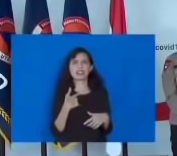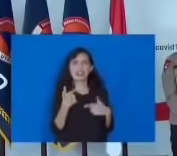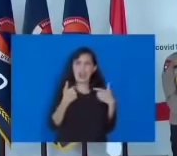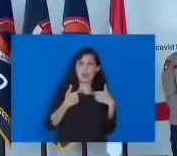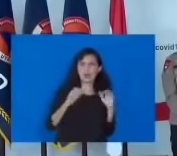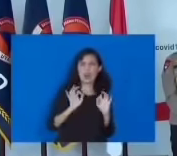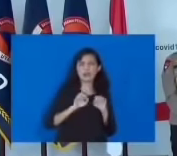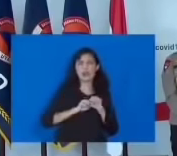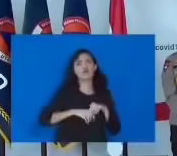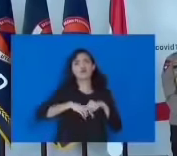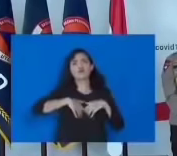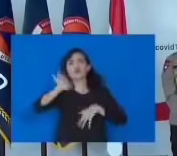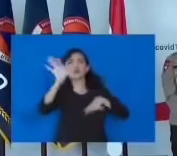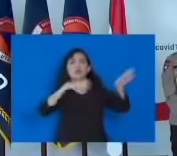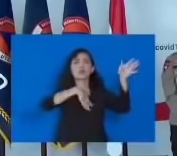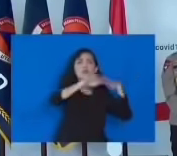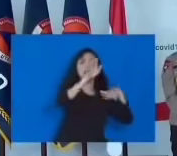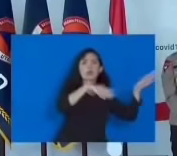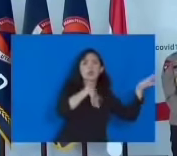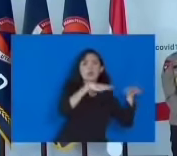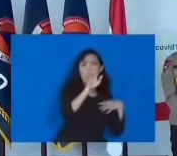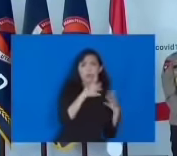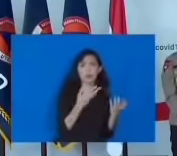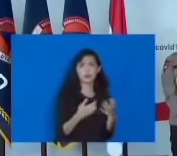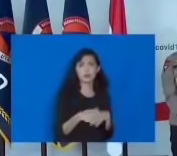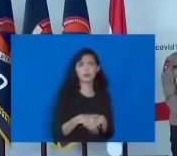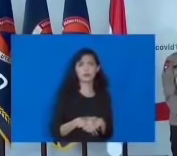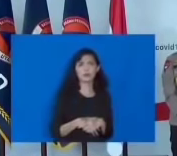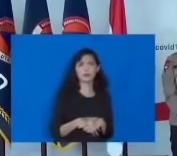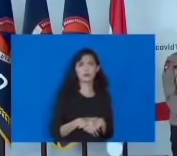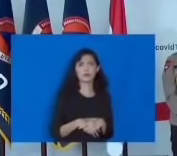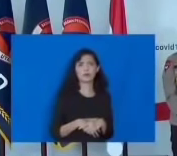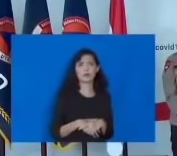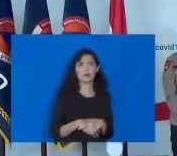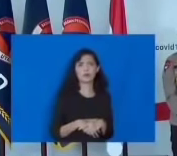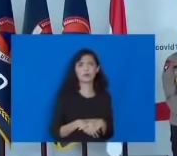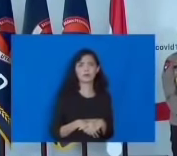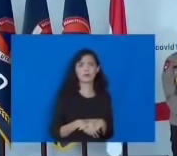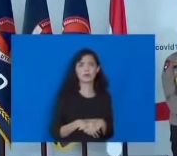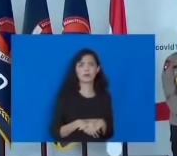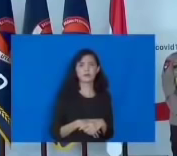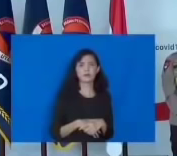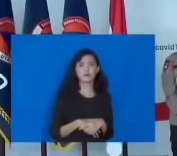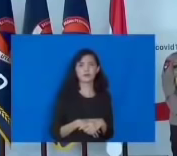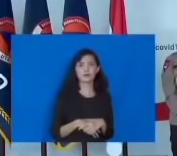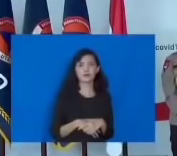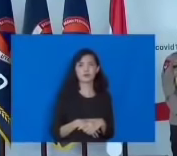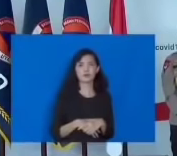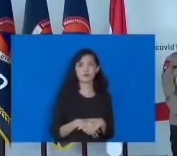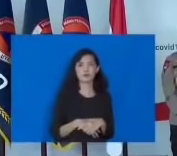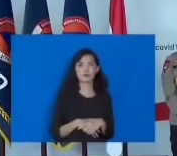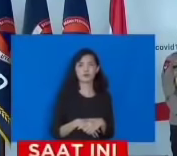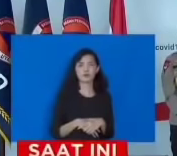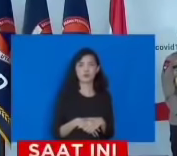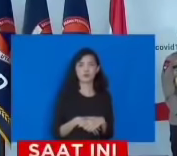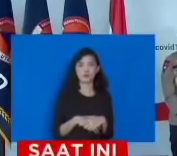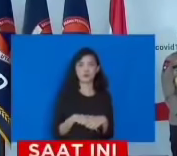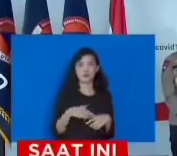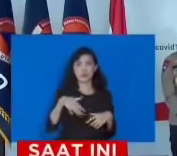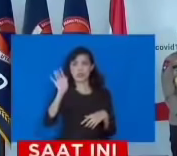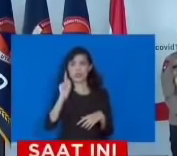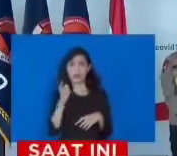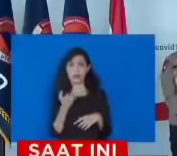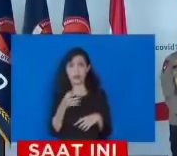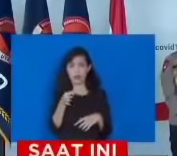positif tanpa keluhan apapun dari kota-kota besar yang kita data memiliki